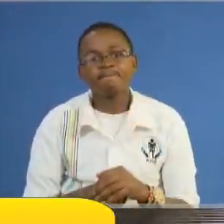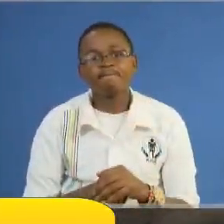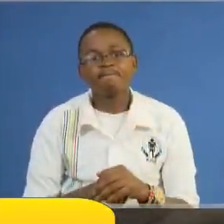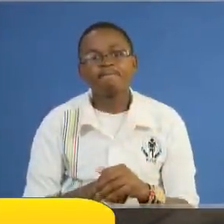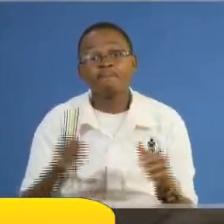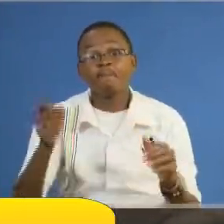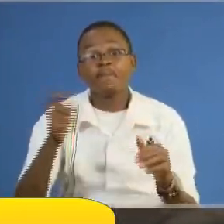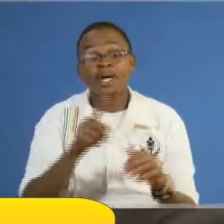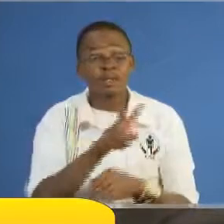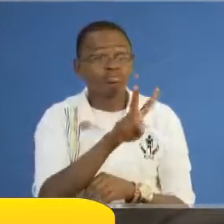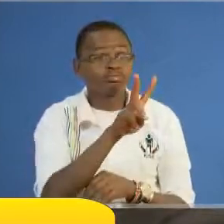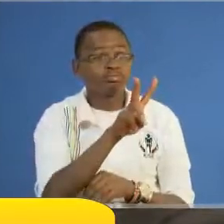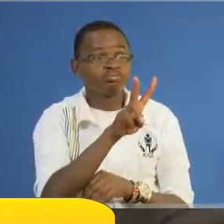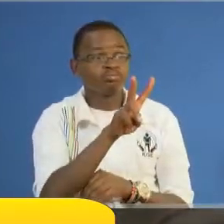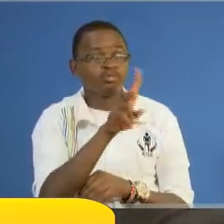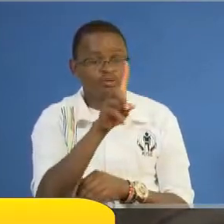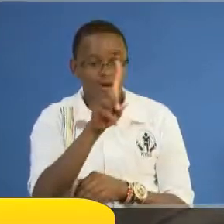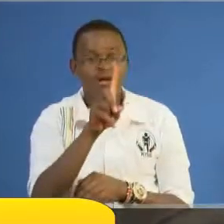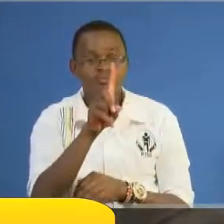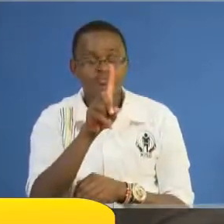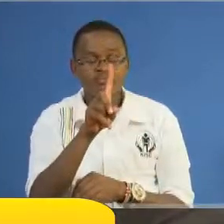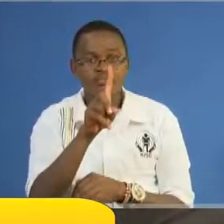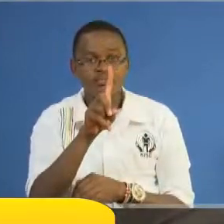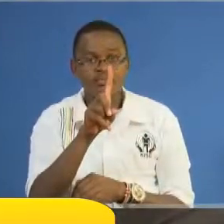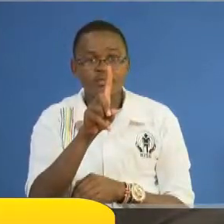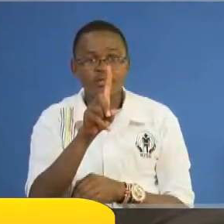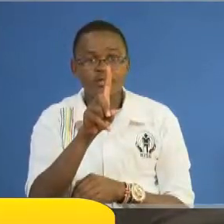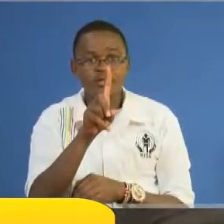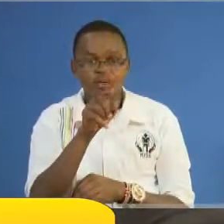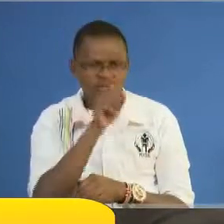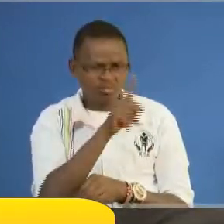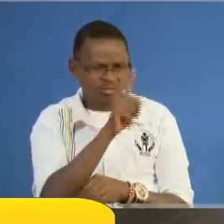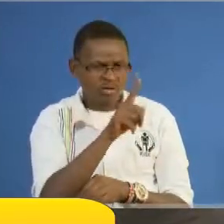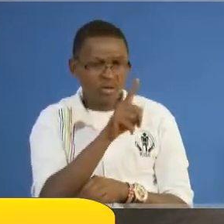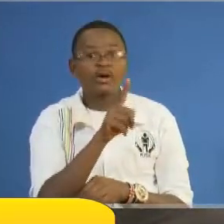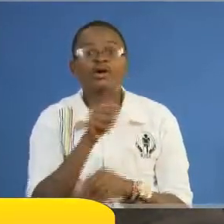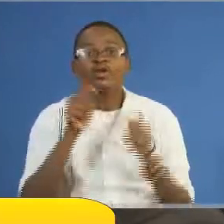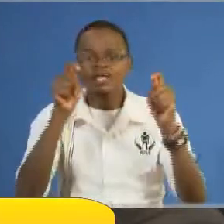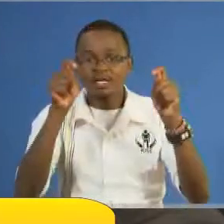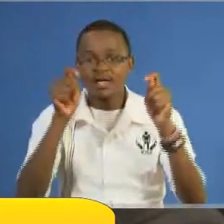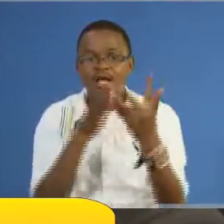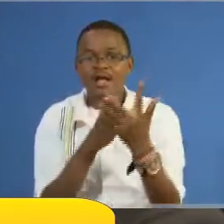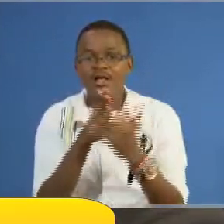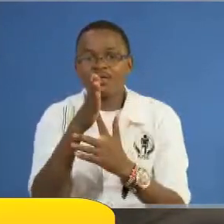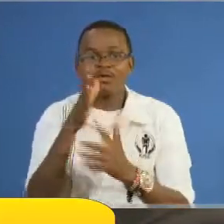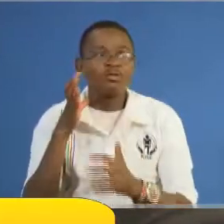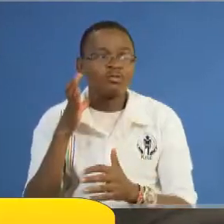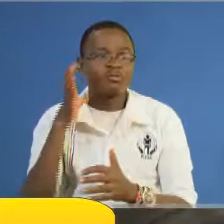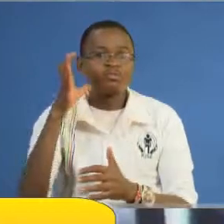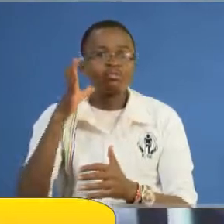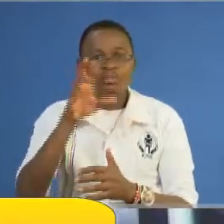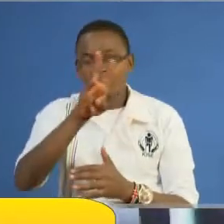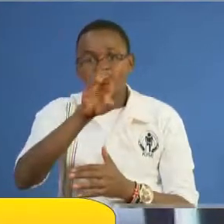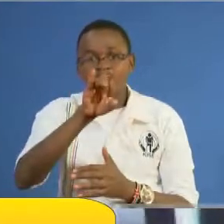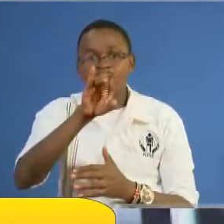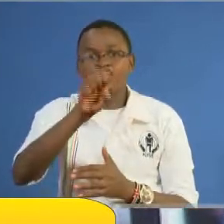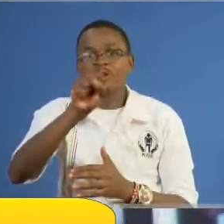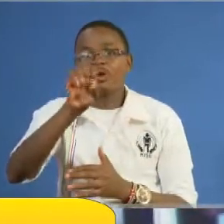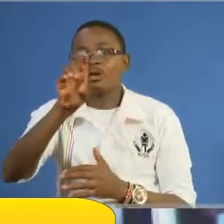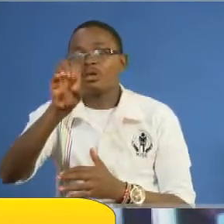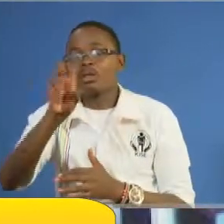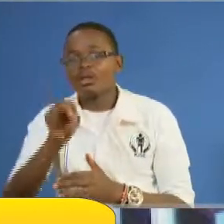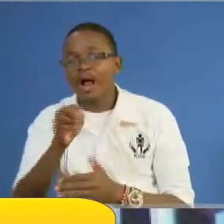Mnamo tarehe 2 mwezi wa kwanza, muungano wa walimu ulitoa onyo la mgomo kupitia kwa mwenyekiti wao Wilson